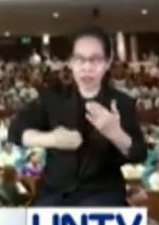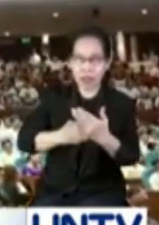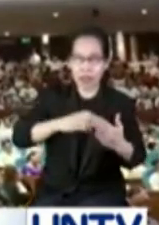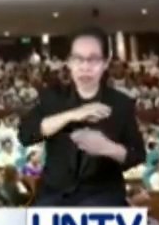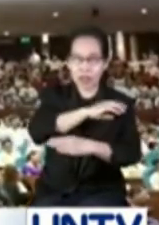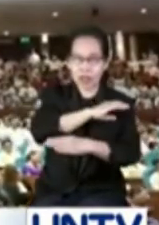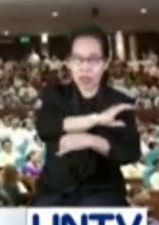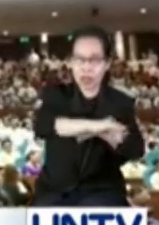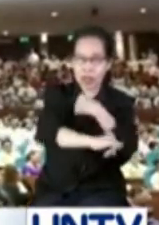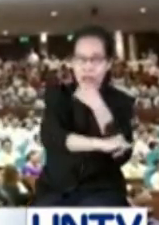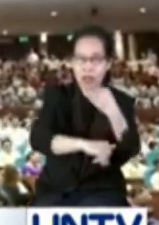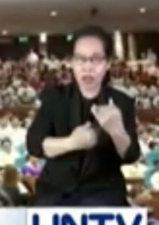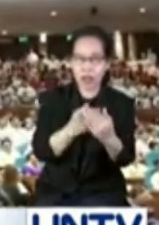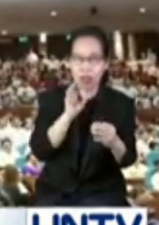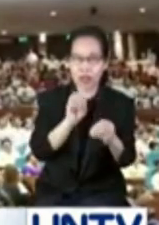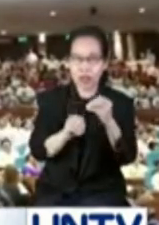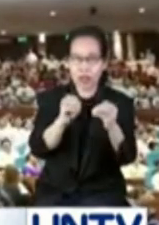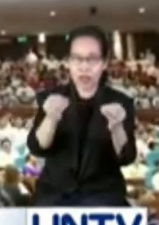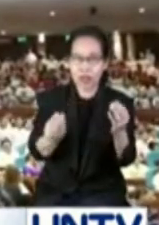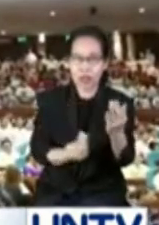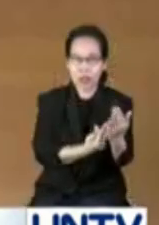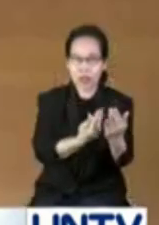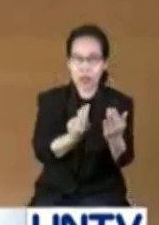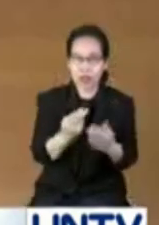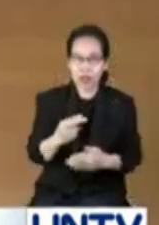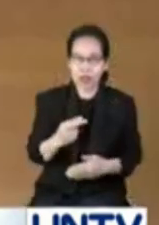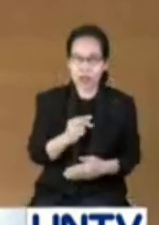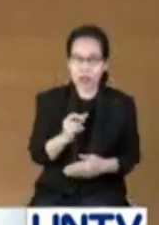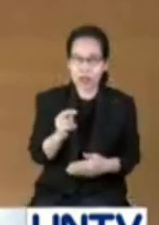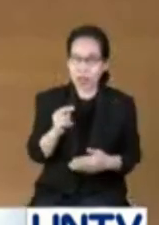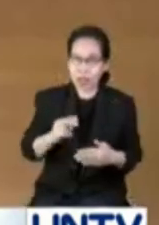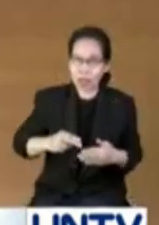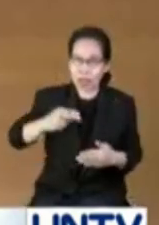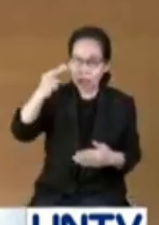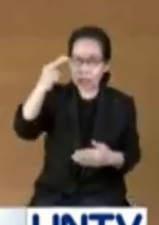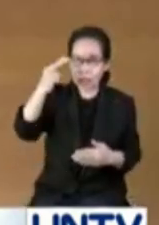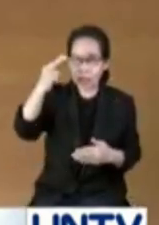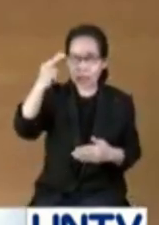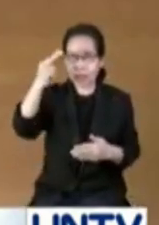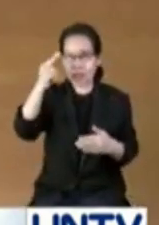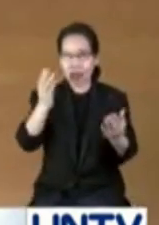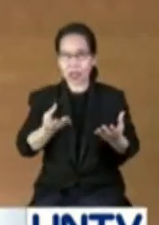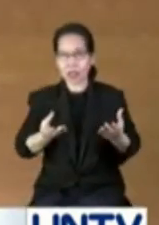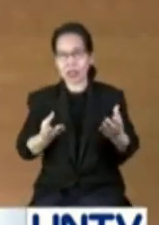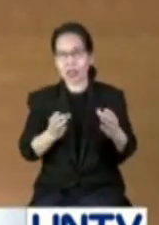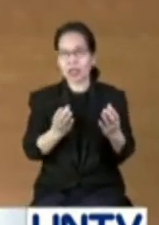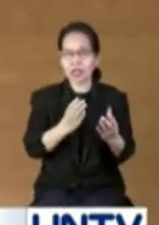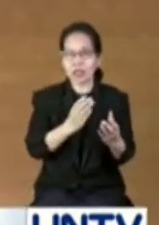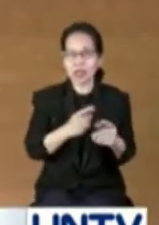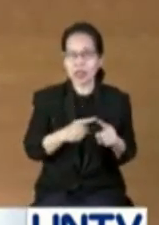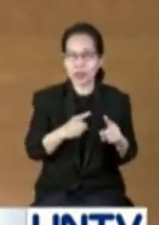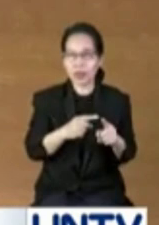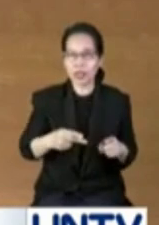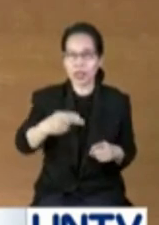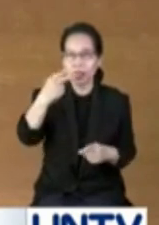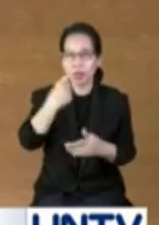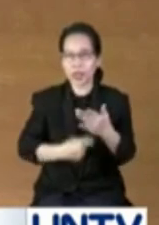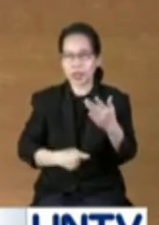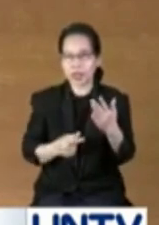ay makabago, hybrid at mataas ang kalidad. Sa naging pagtaas ng presyo ng gasolina at